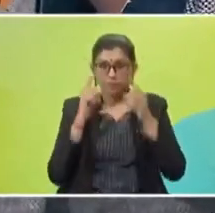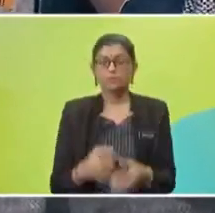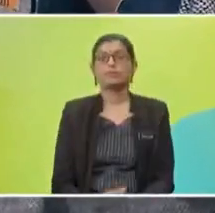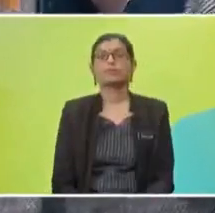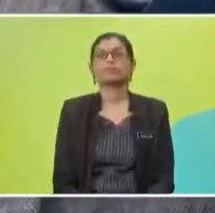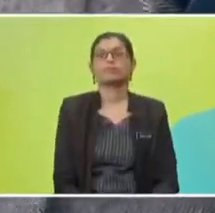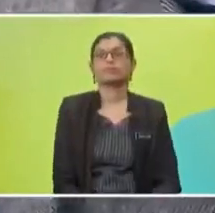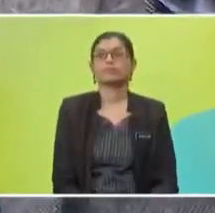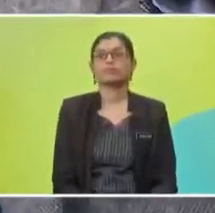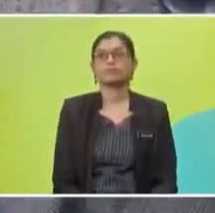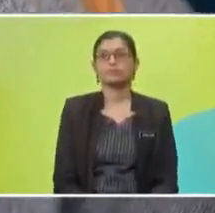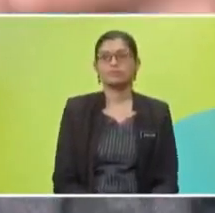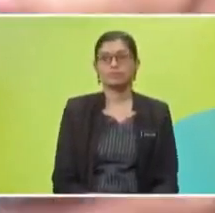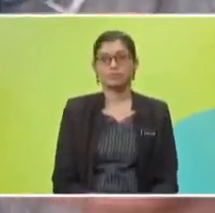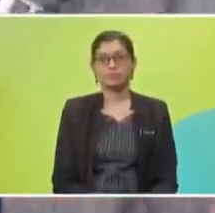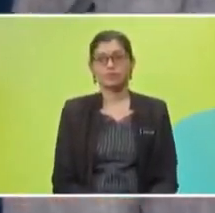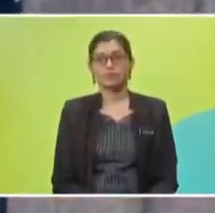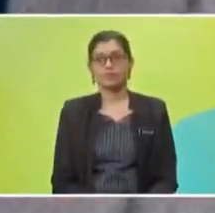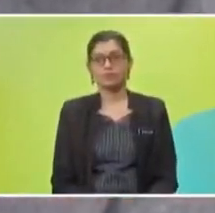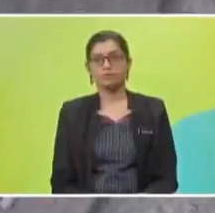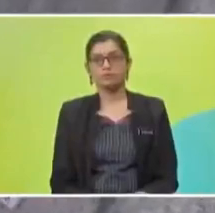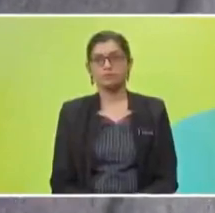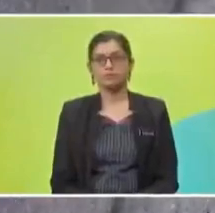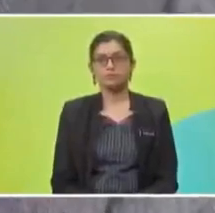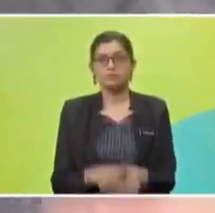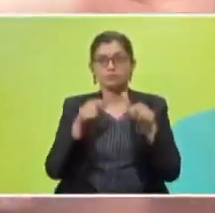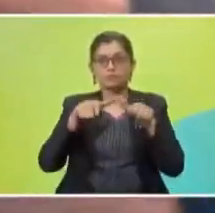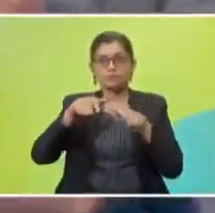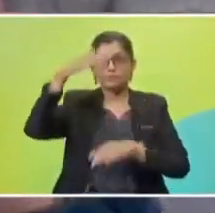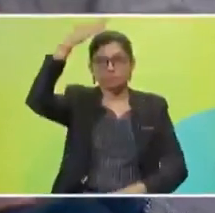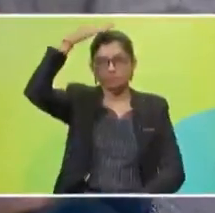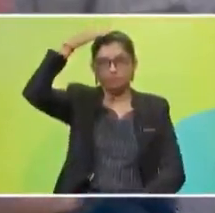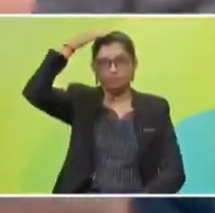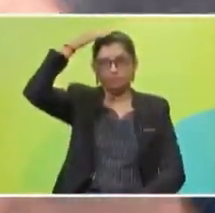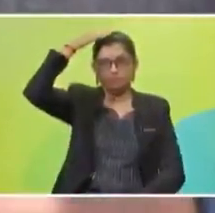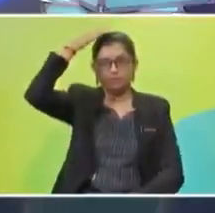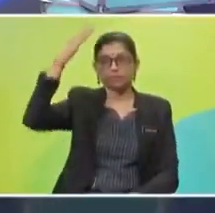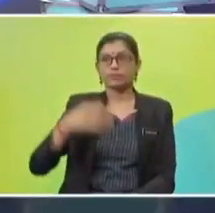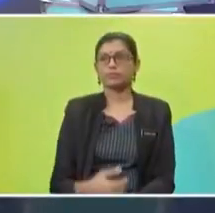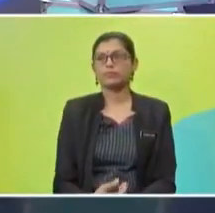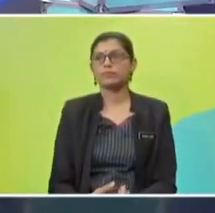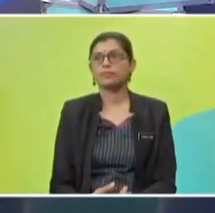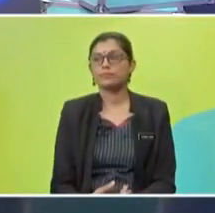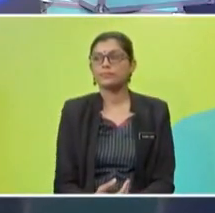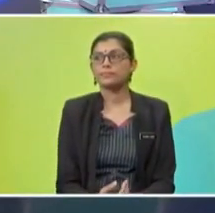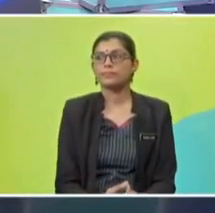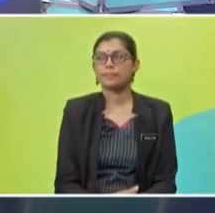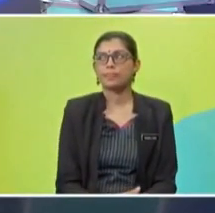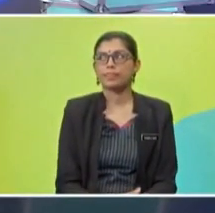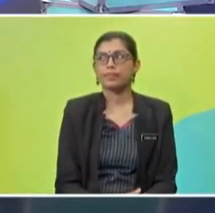3123 Oke dalam cerita diatas juga bagian kepala LED login ke